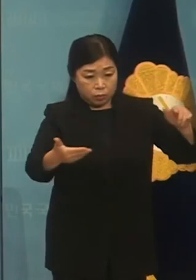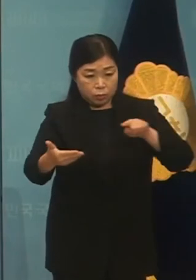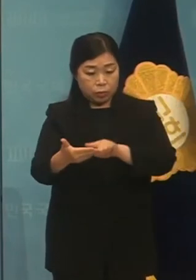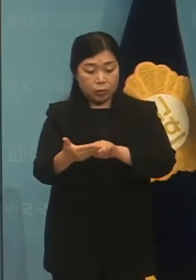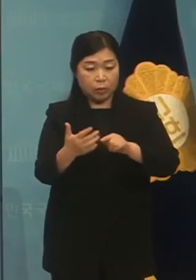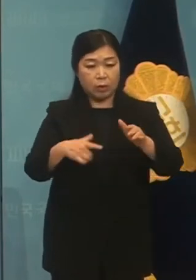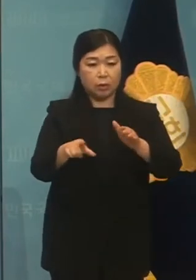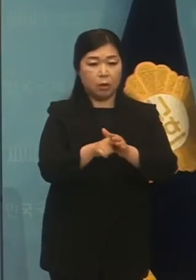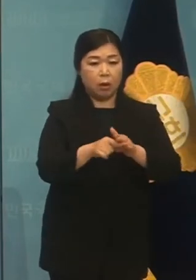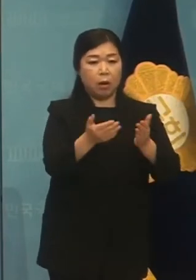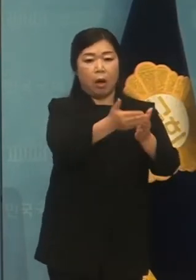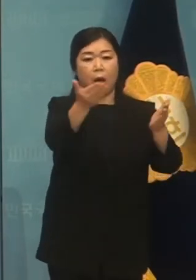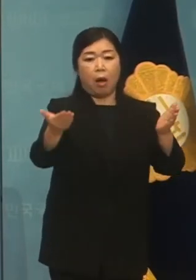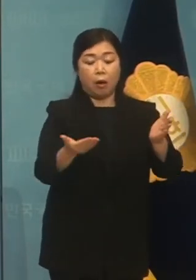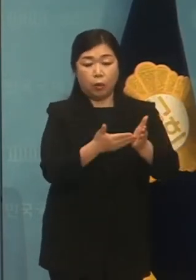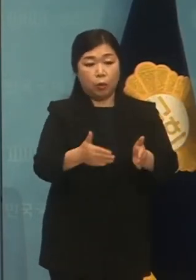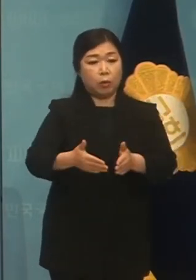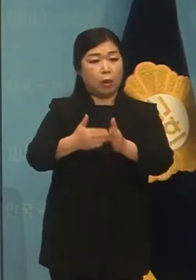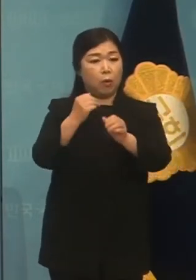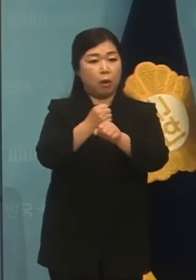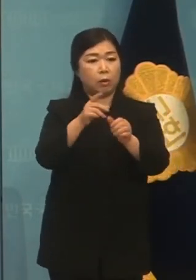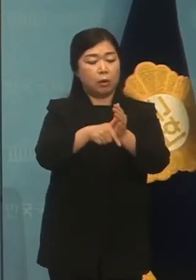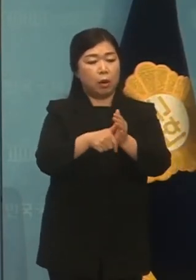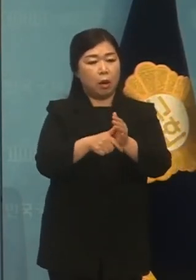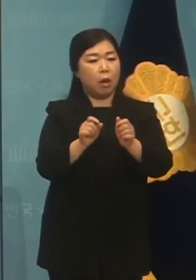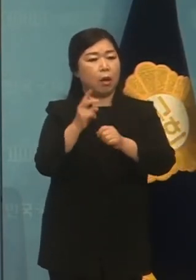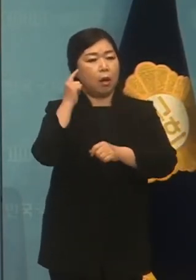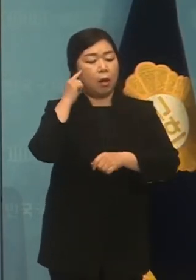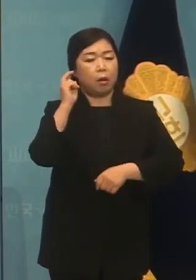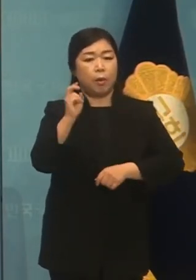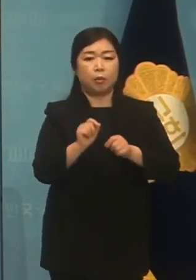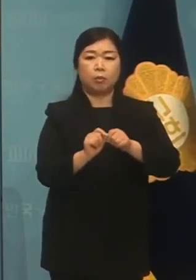하는, 항구가 들어온다고 하는 부분에 상당히 많은